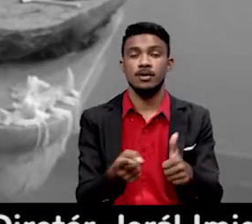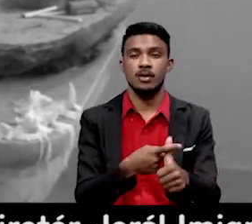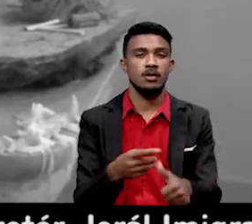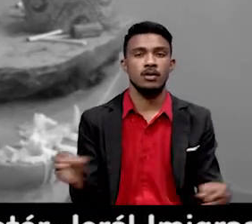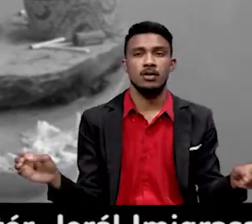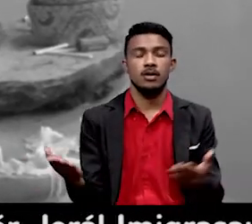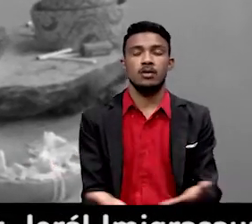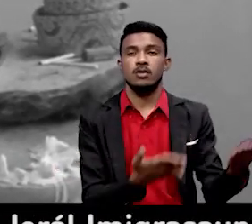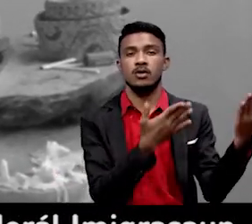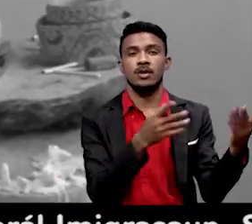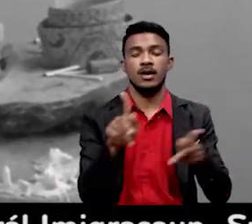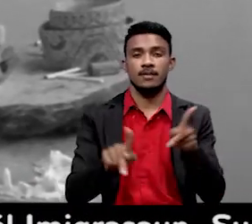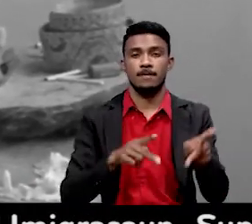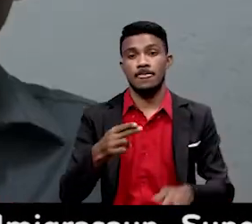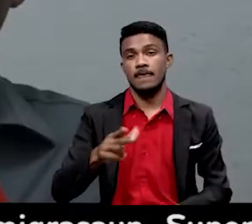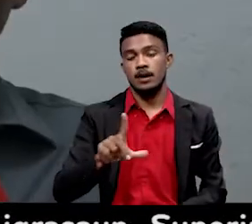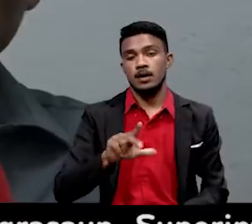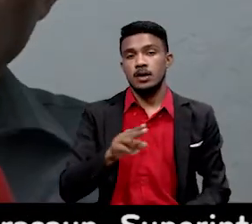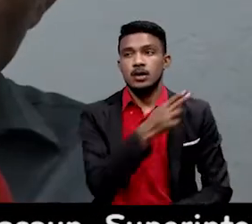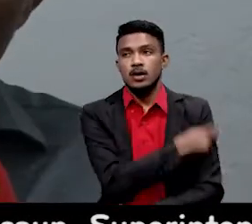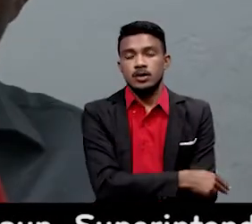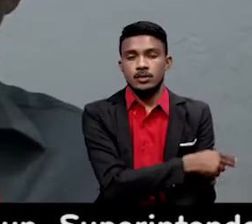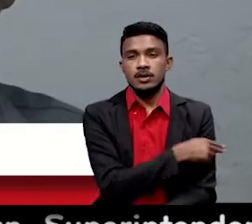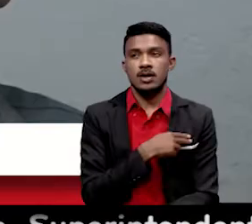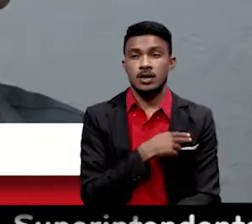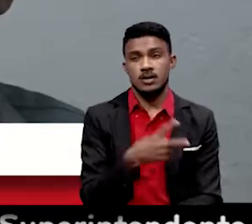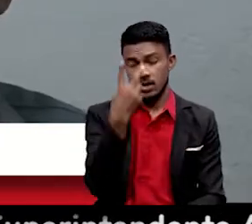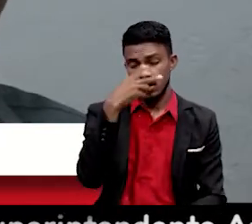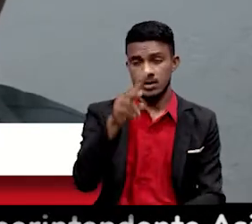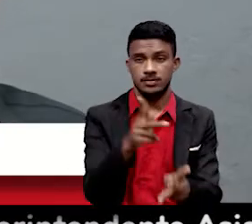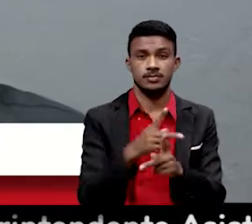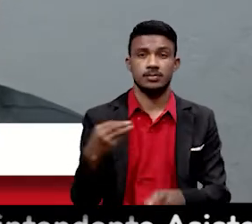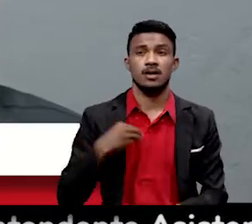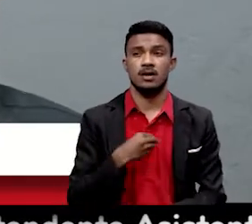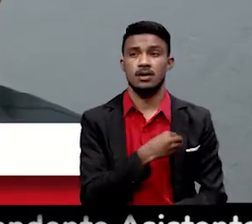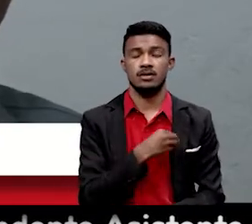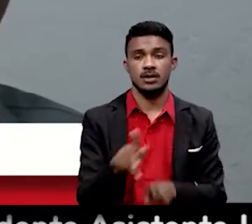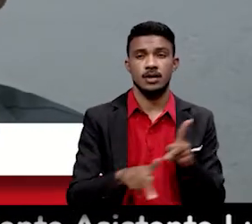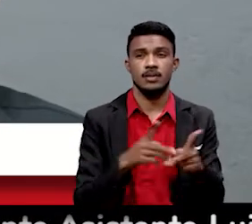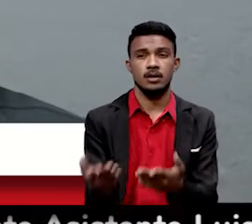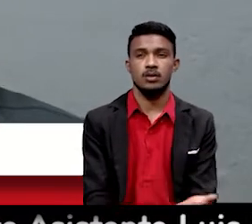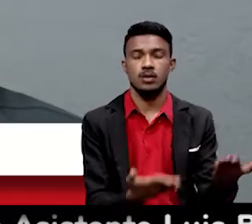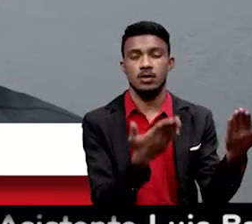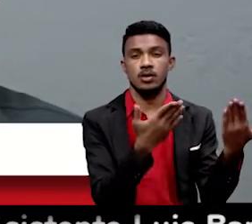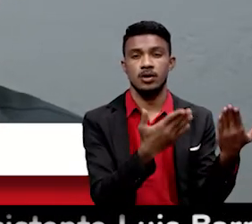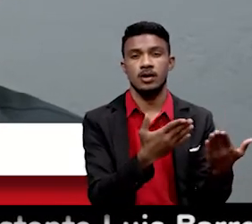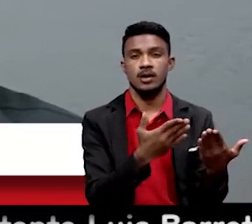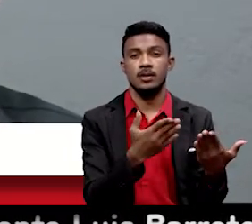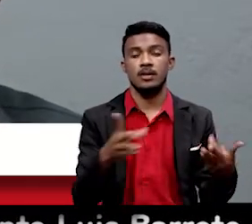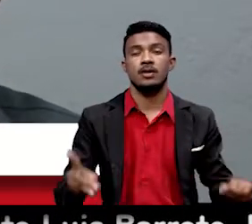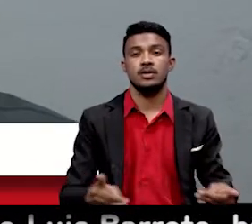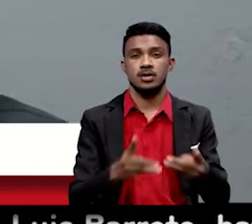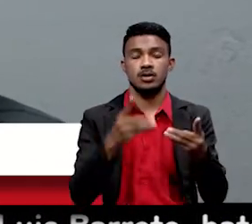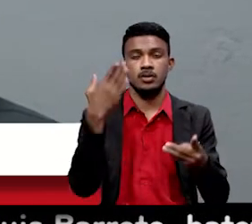patare emane kuranga atu kuran emaga atu bekurtibu emaga atu seira luri lo ba directamente a